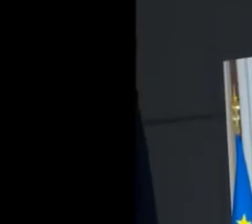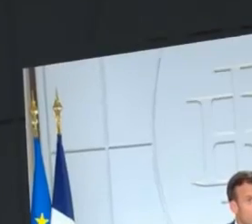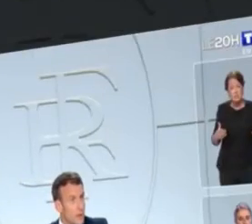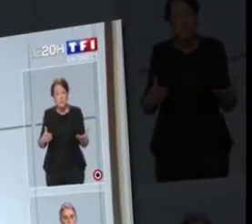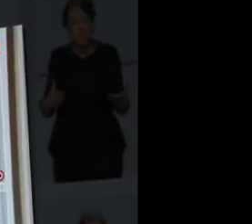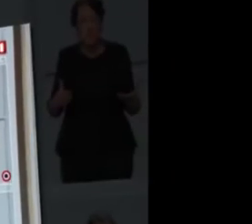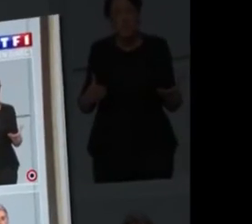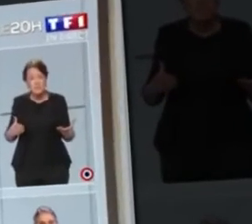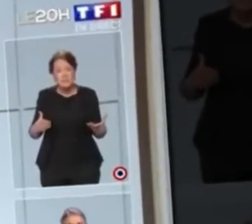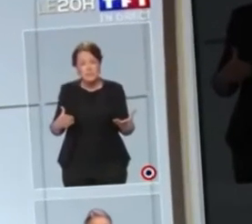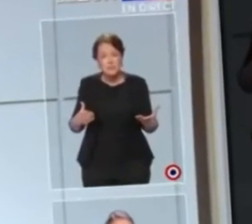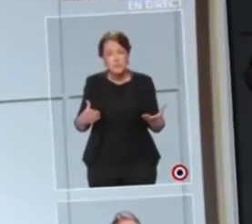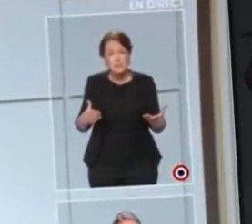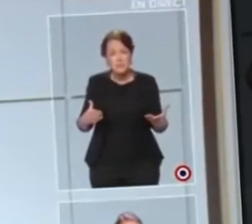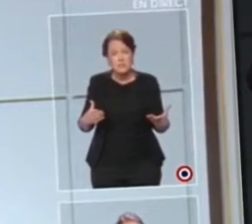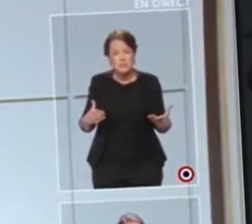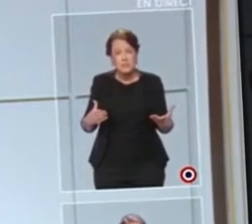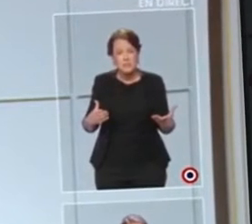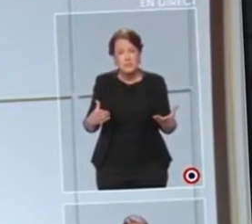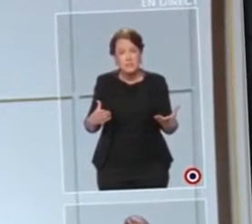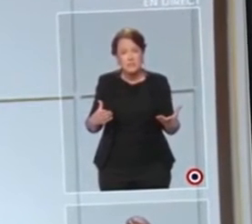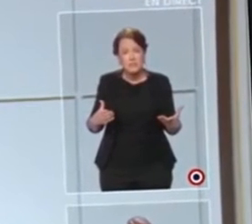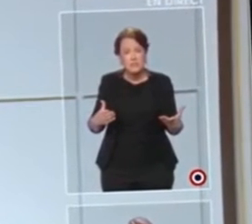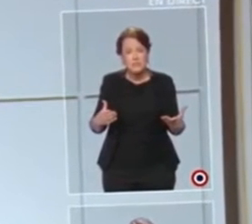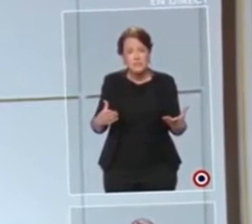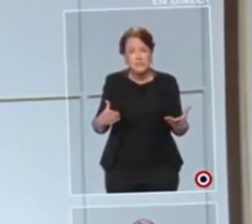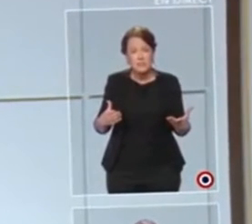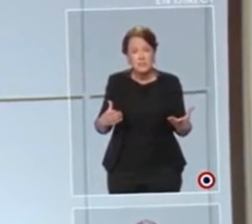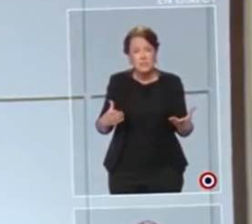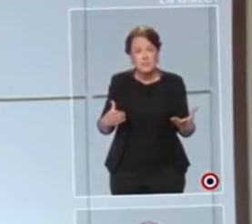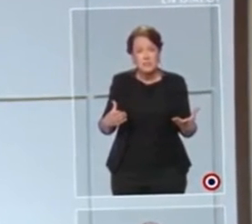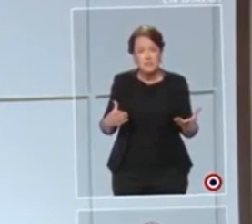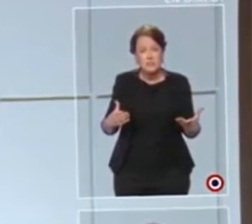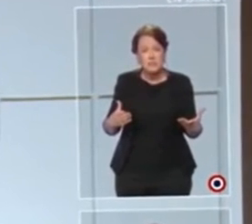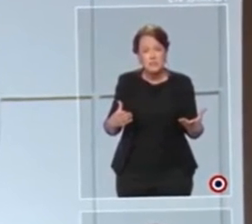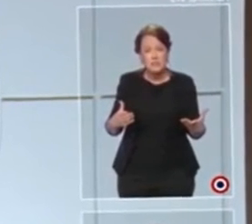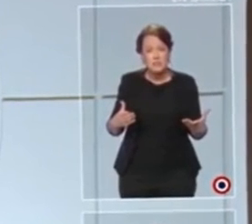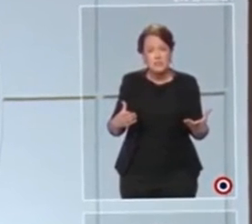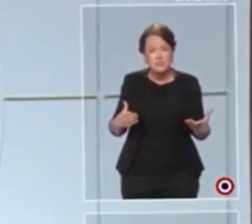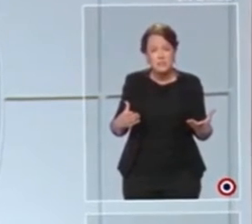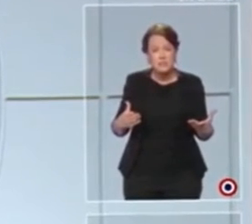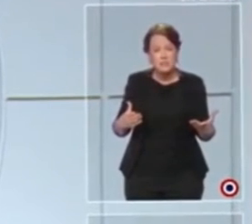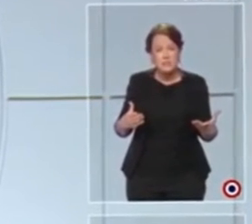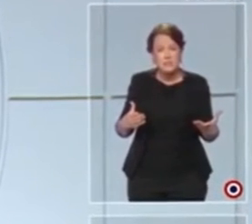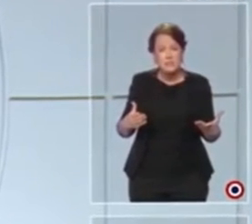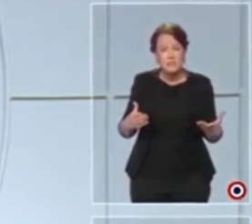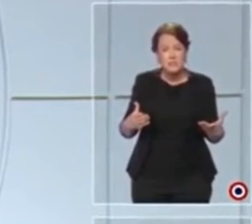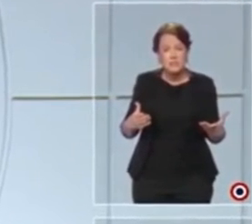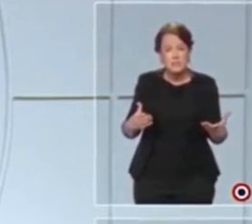1,5%, tandis que Knou a pu compter sur 428 000 fidèles,